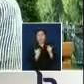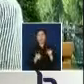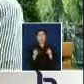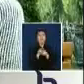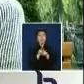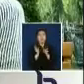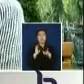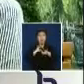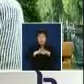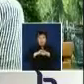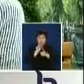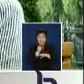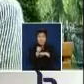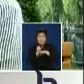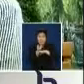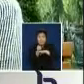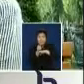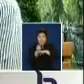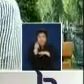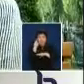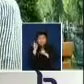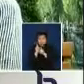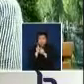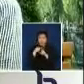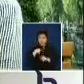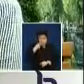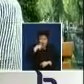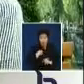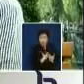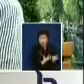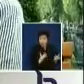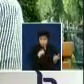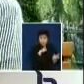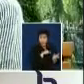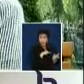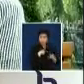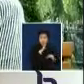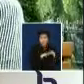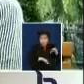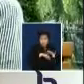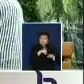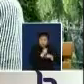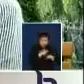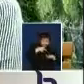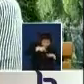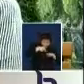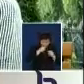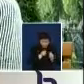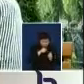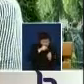ความร่วมมือทางด้านของอัญมณีด้วยนะคะเช่นกันว่าอัญมณีเราก็มีทางด้านของฝีมือดีไซน์ออกแบบ